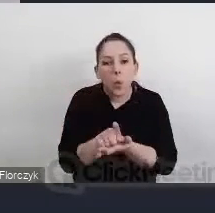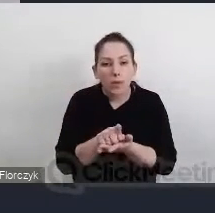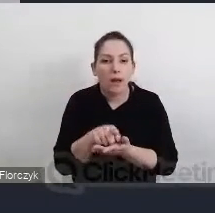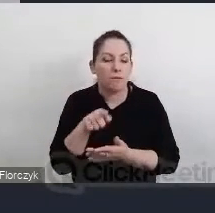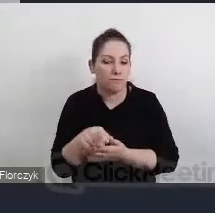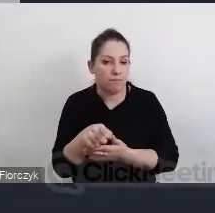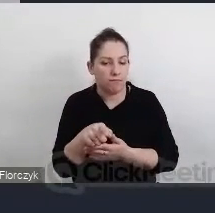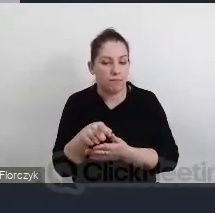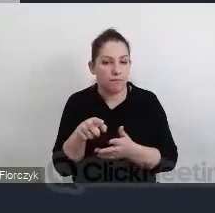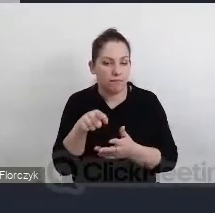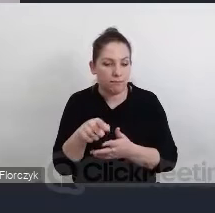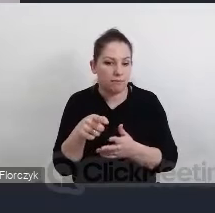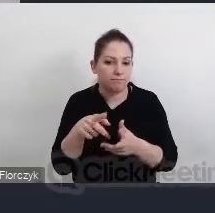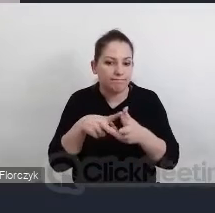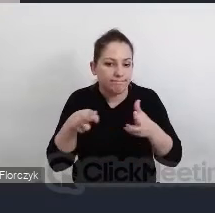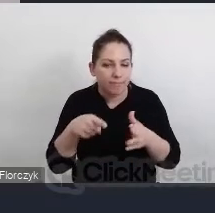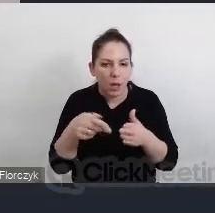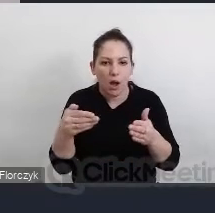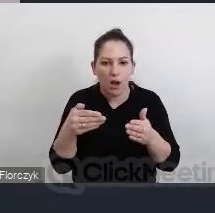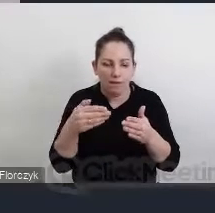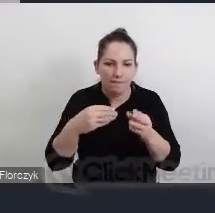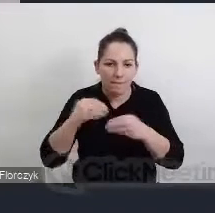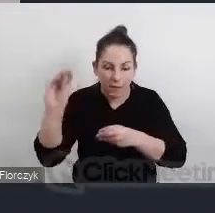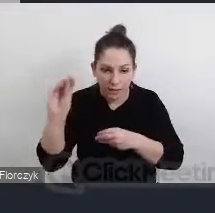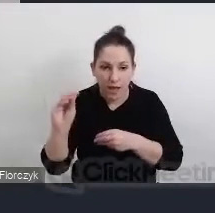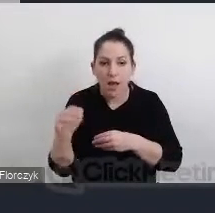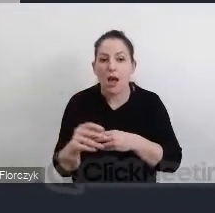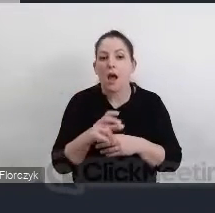moduł rozbudować. Więc to jest pytanie, czy